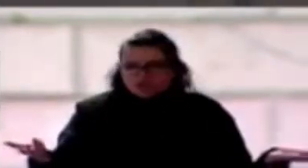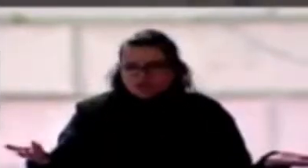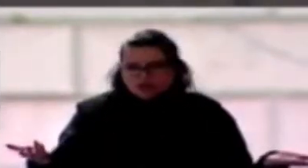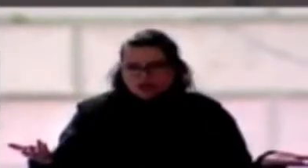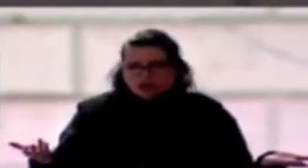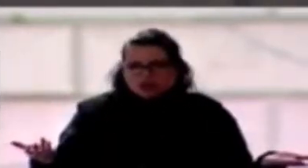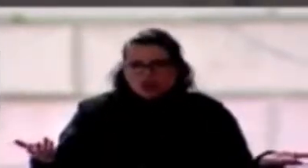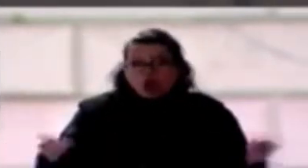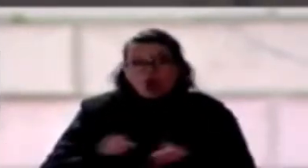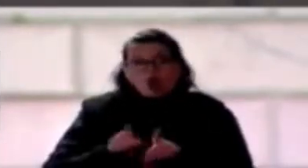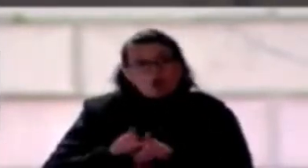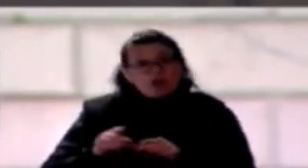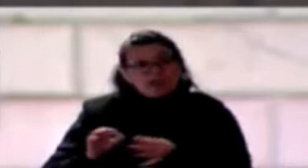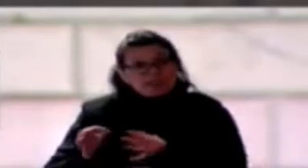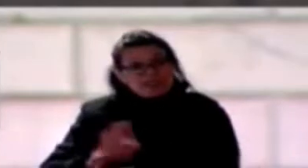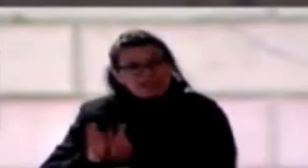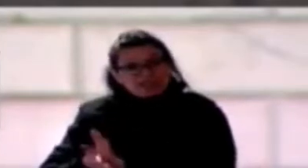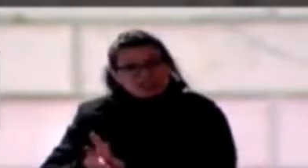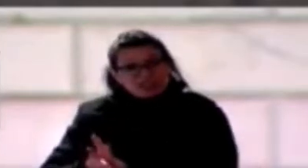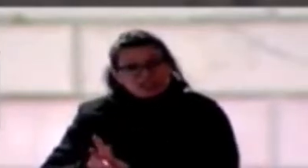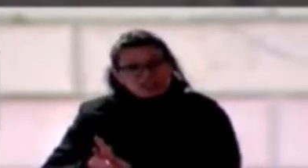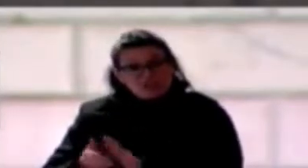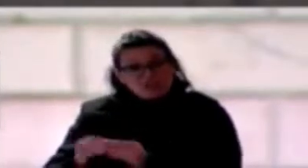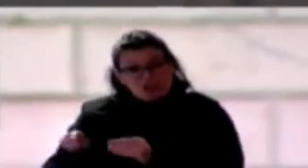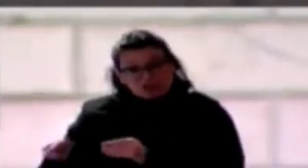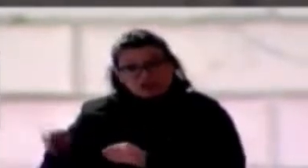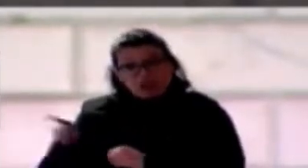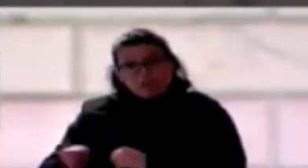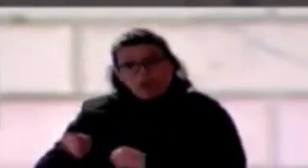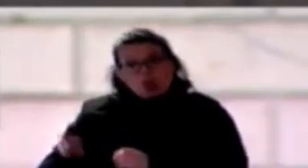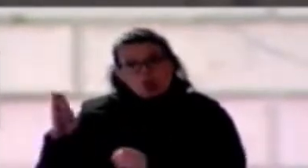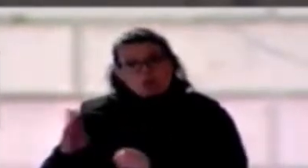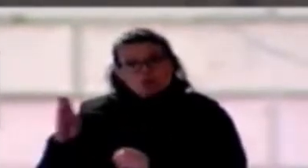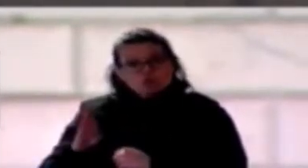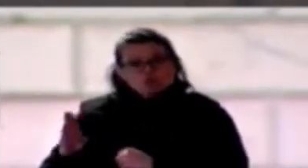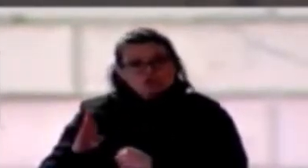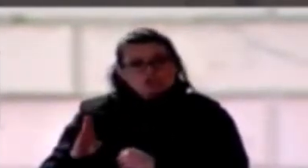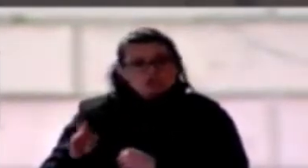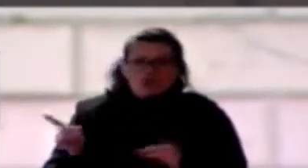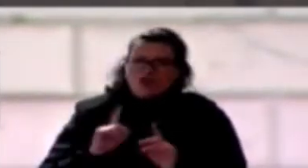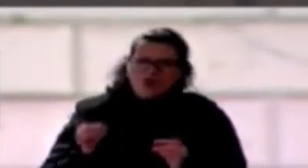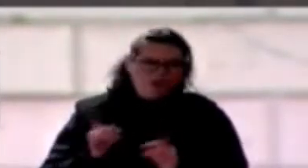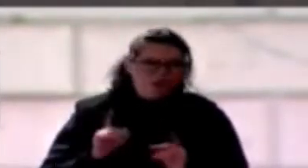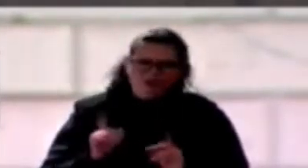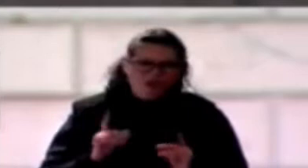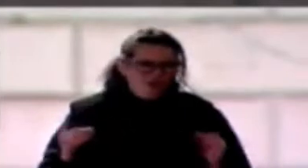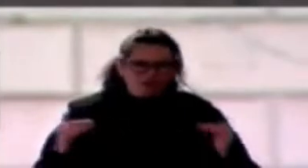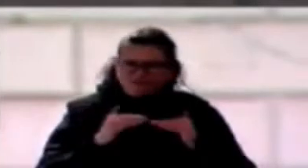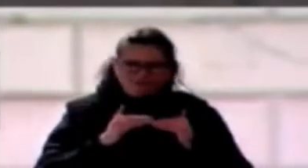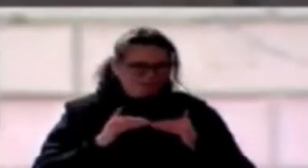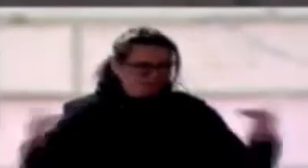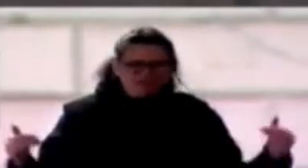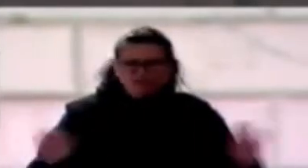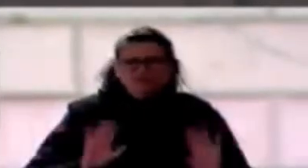doveva essere conosciuta. C'è stata una congiura del silenzio che è durata per 20 anni, in cui i personaggi delle